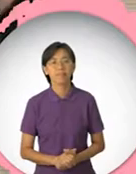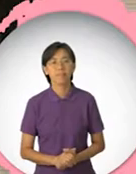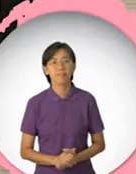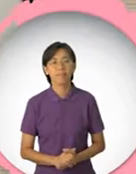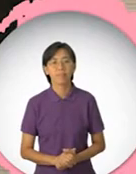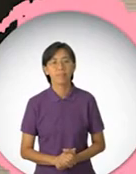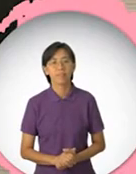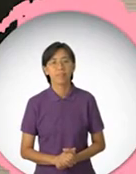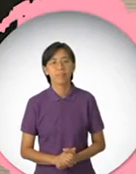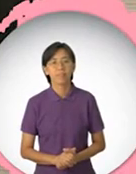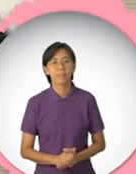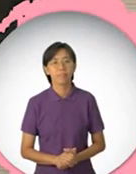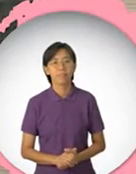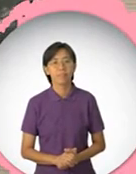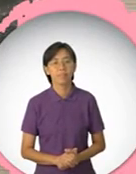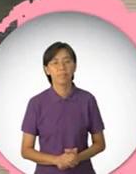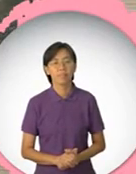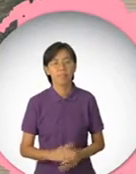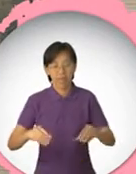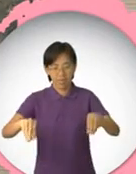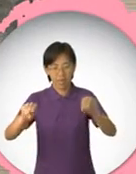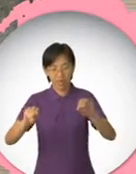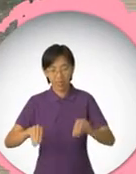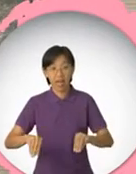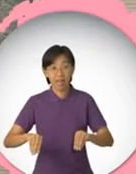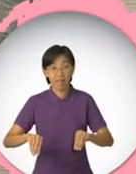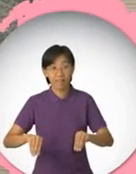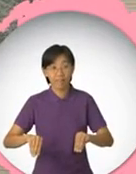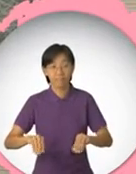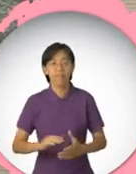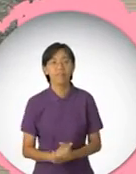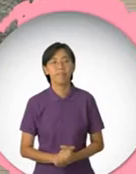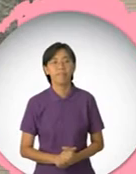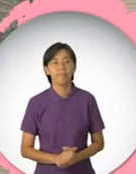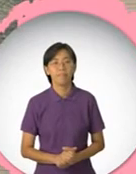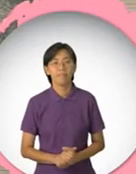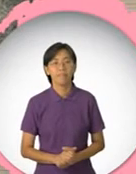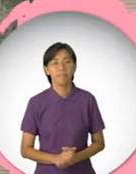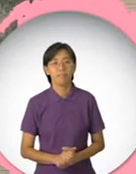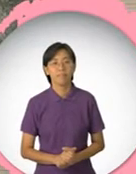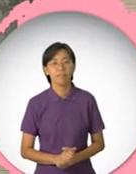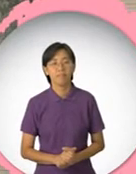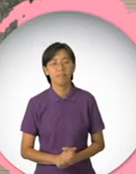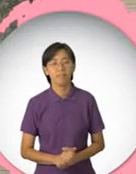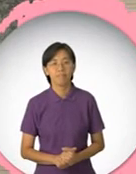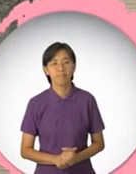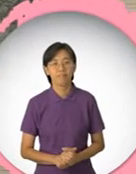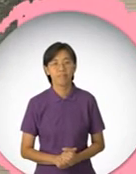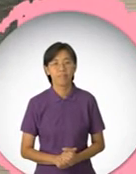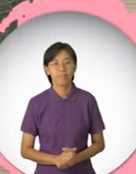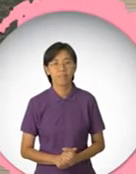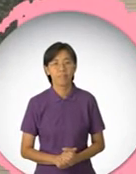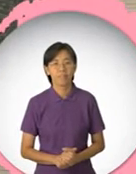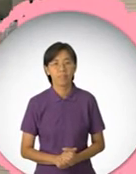เป็นแผ่นนี้เลยก็ทาบลงไป ทาบลงไปค่ะนะคะถ้าเกิดเป็นแบบนี้อย่าเพิ่งลอกกระดาษอีกฝั่งนึงนะคะ